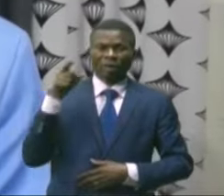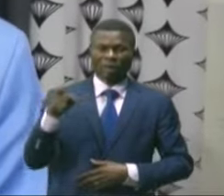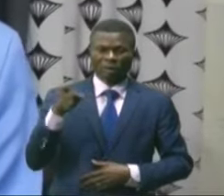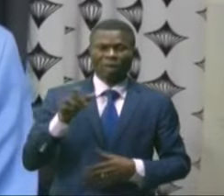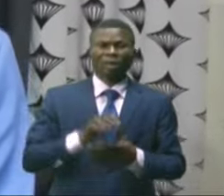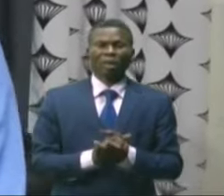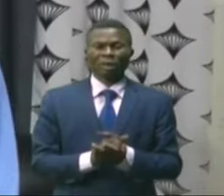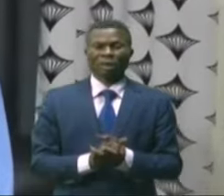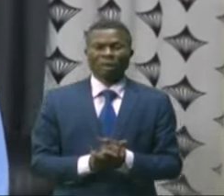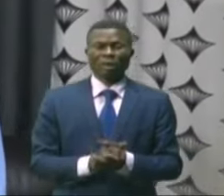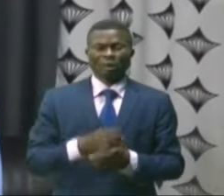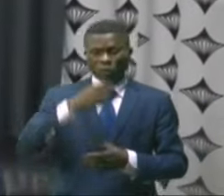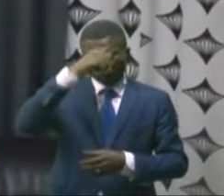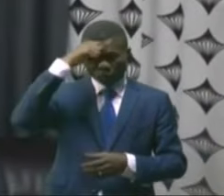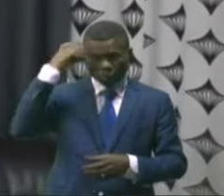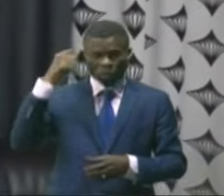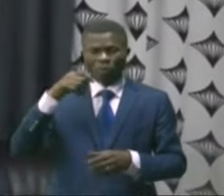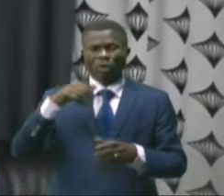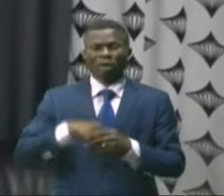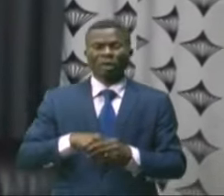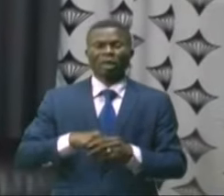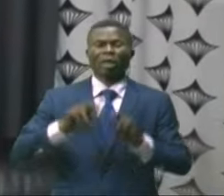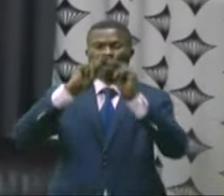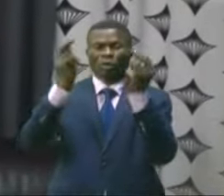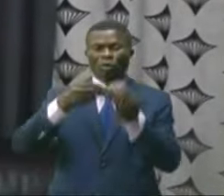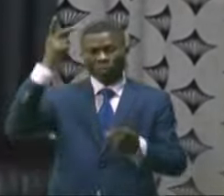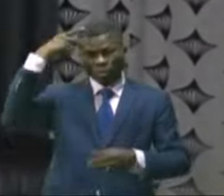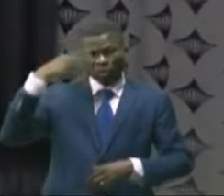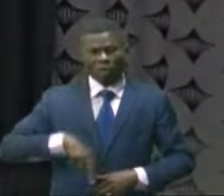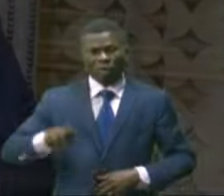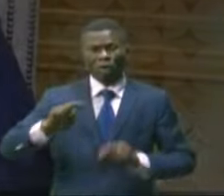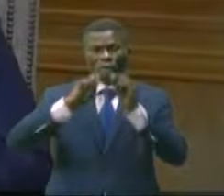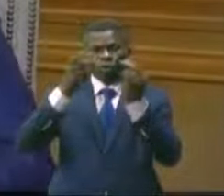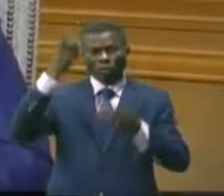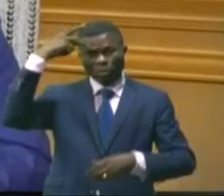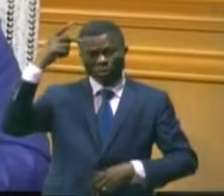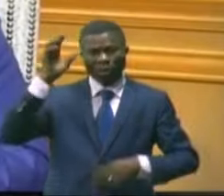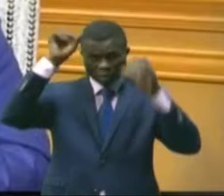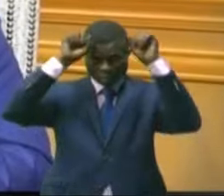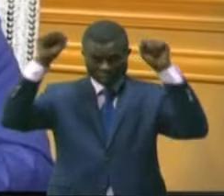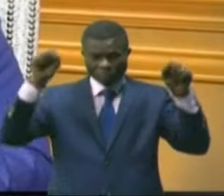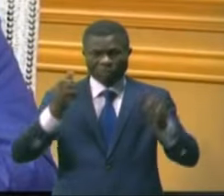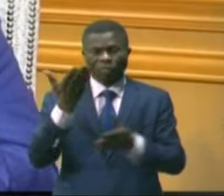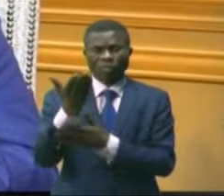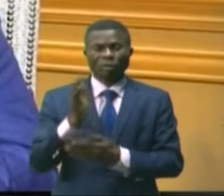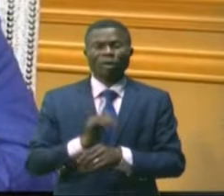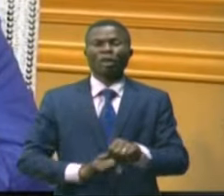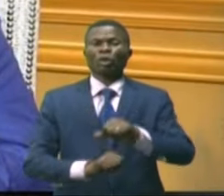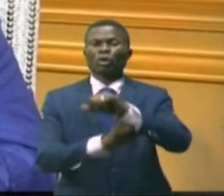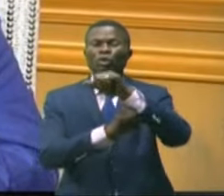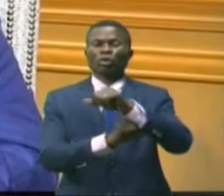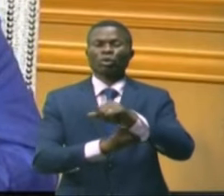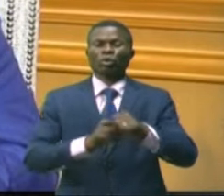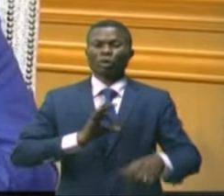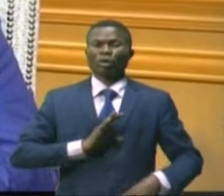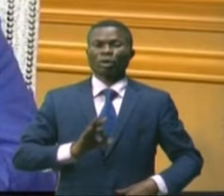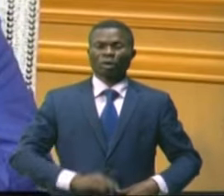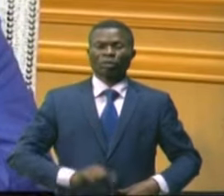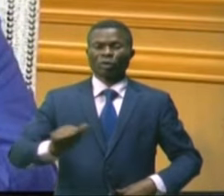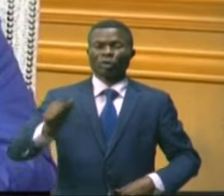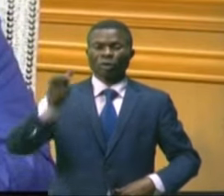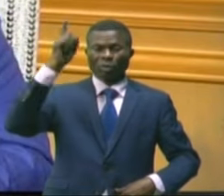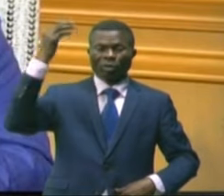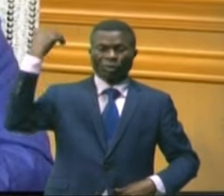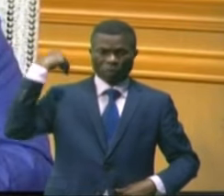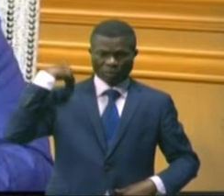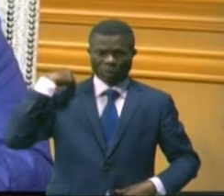Wane, la crise au sein de l'UDPS, parti présidentiel, seule l'implication du chef de l'État, autorité de référence du